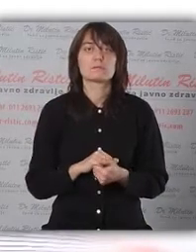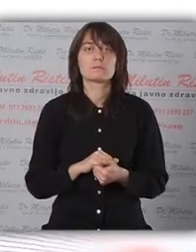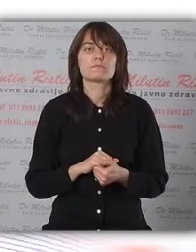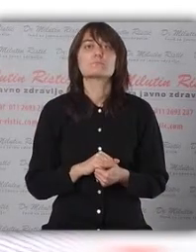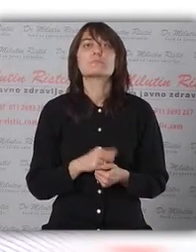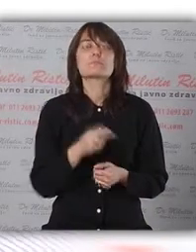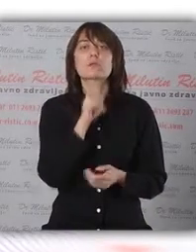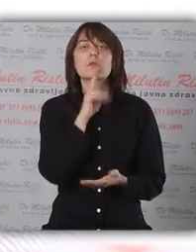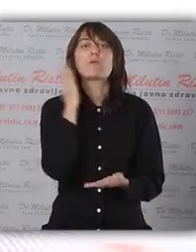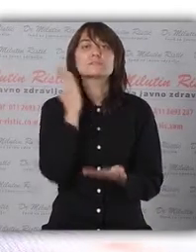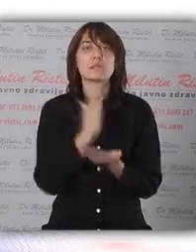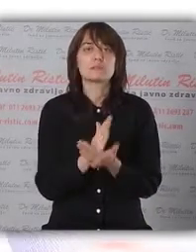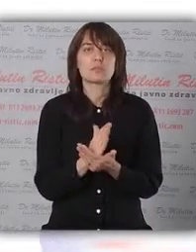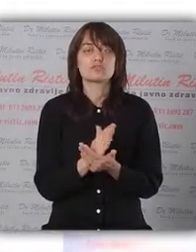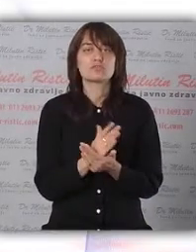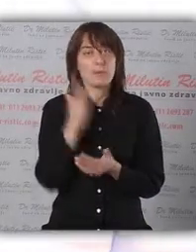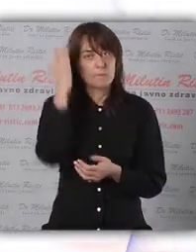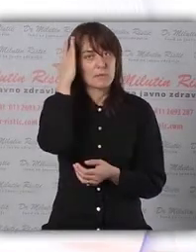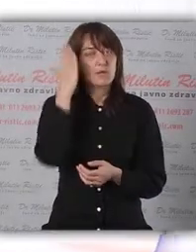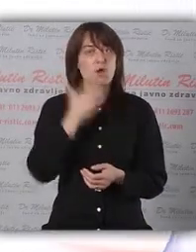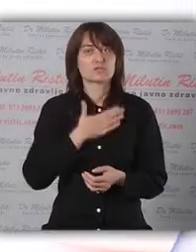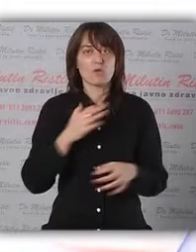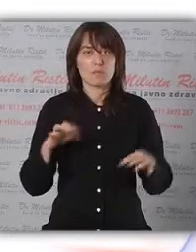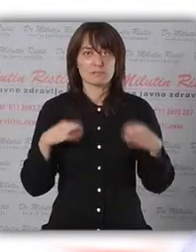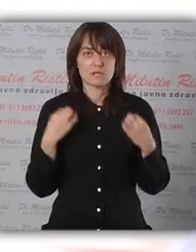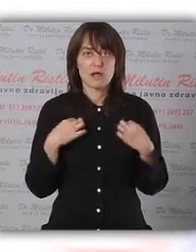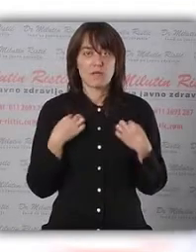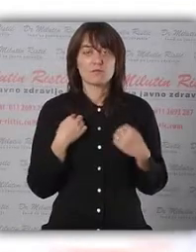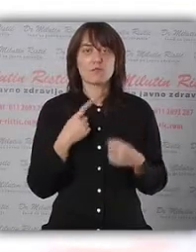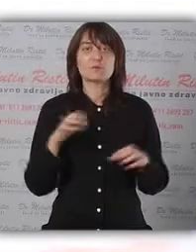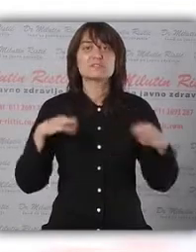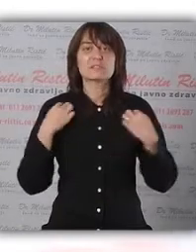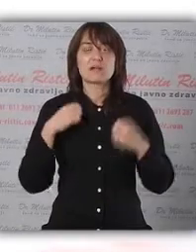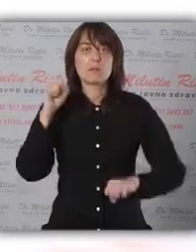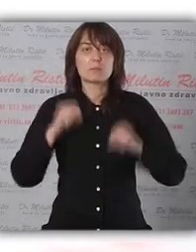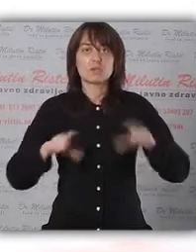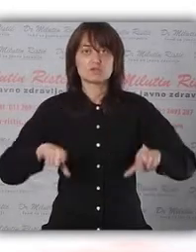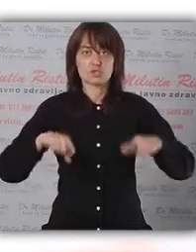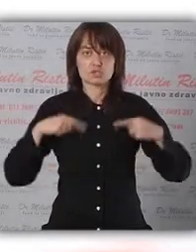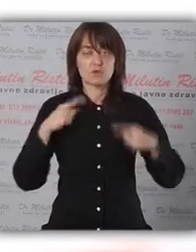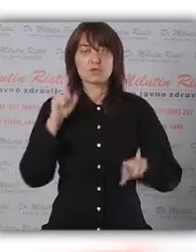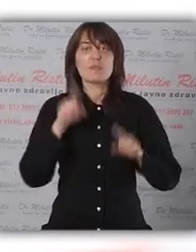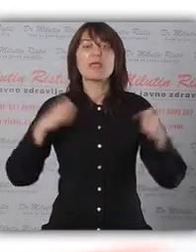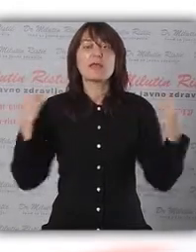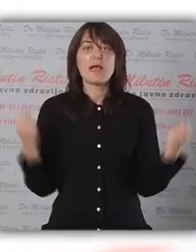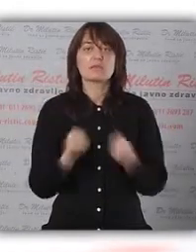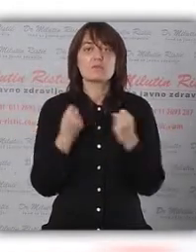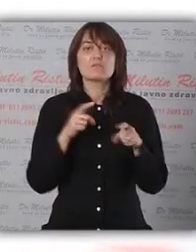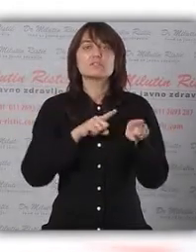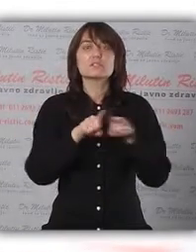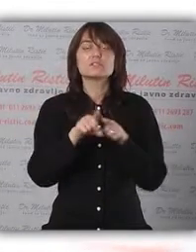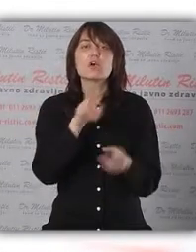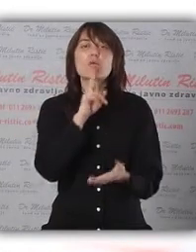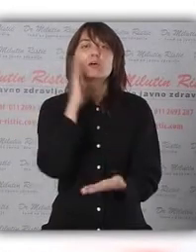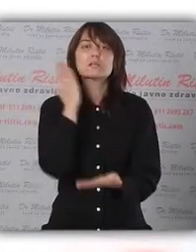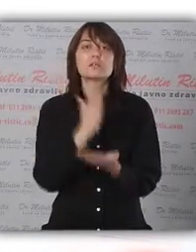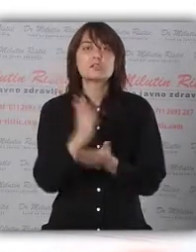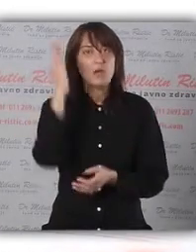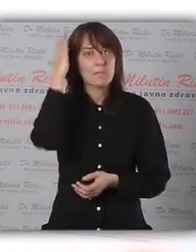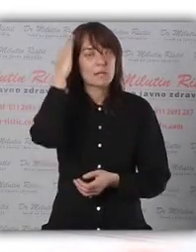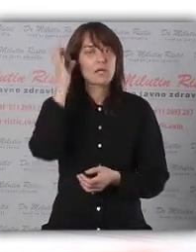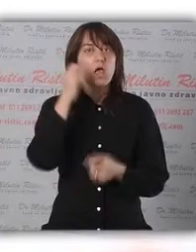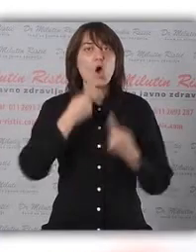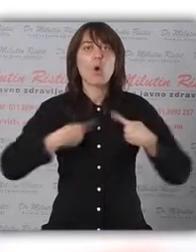pomenutog koji se tiče brige o svom zdravlju, u zdrave stilove života spadaju i neke aktivnosti koje